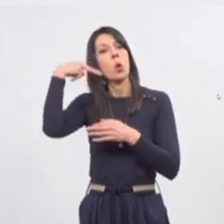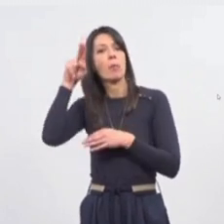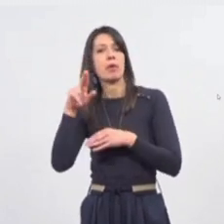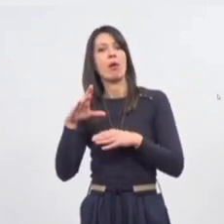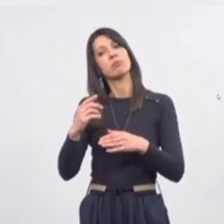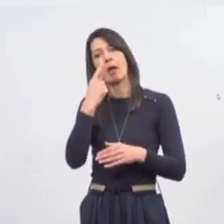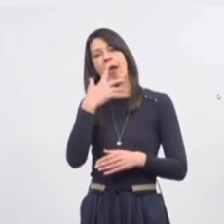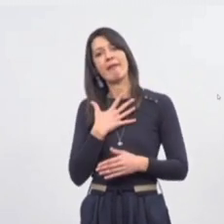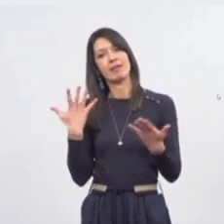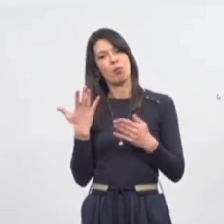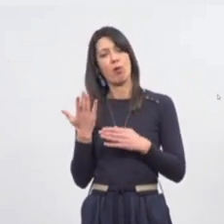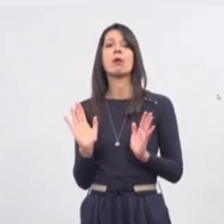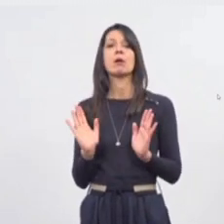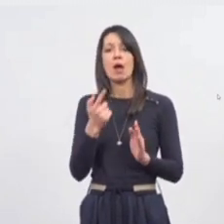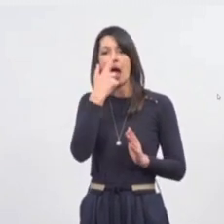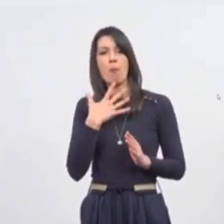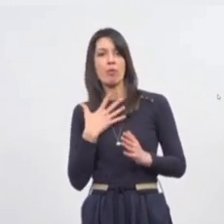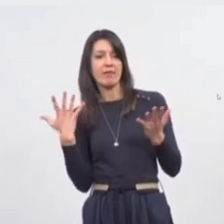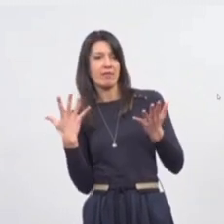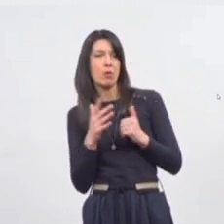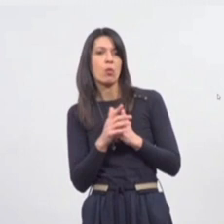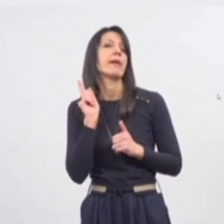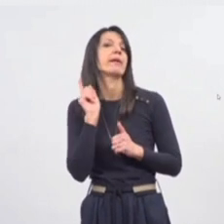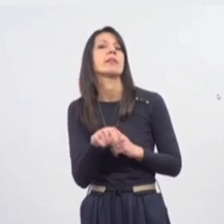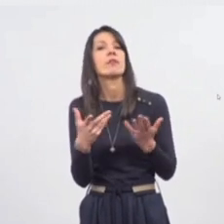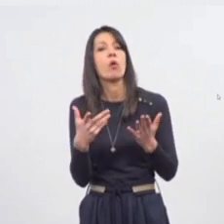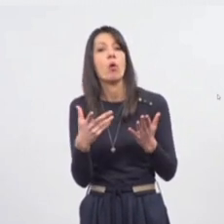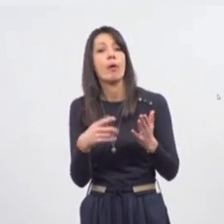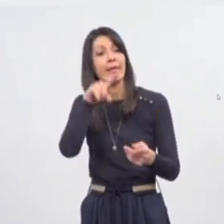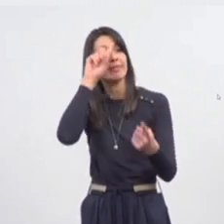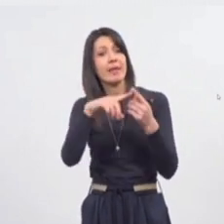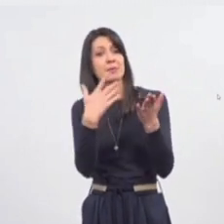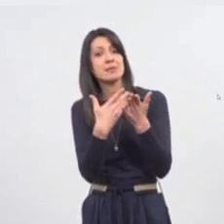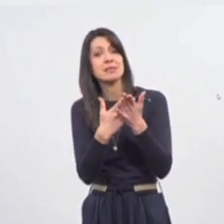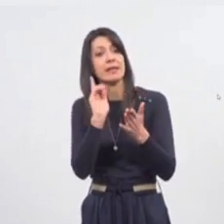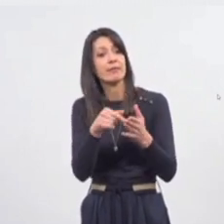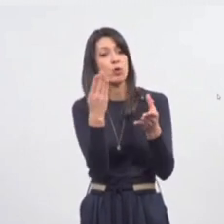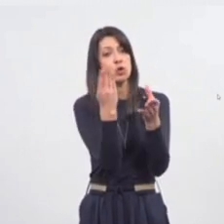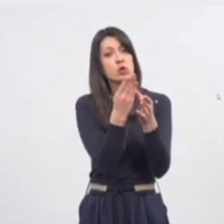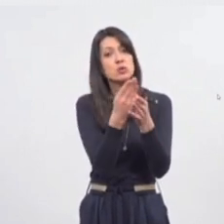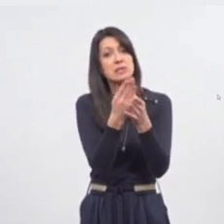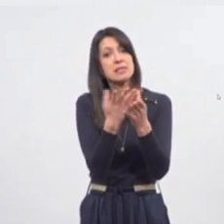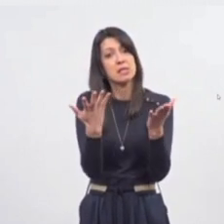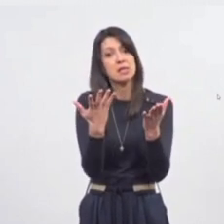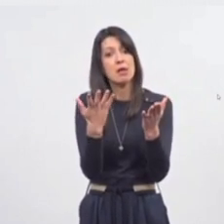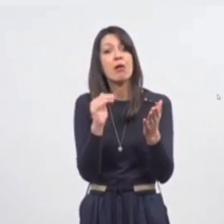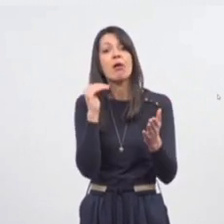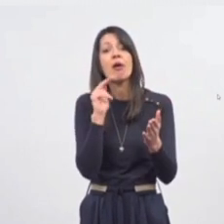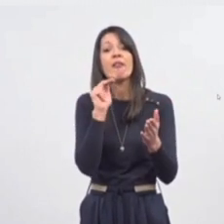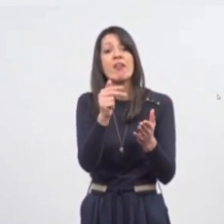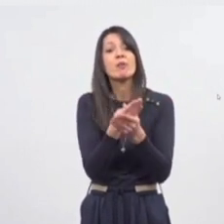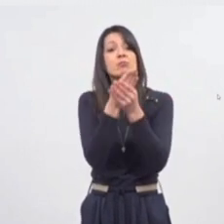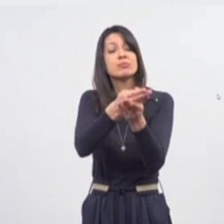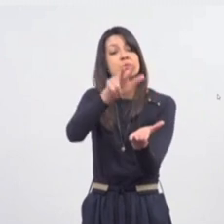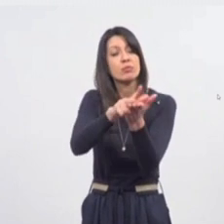de rapidement inclure et prendre en considération cette question dans des dossiers qui seront prochainement adoptés pour aussi,